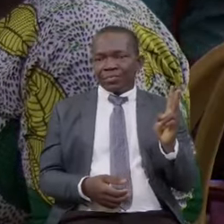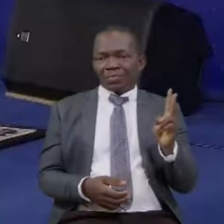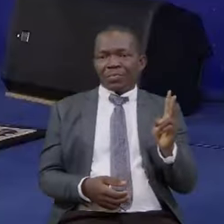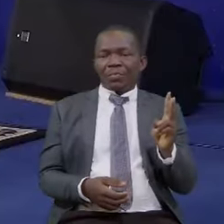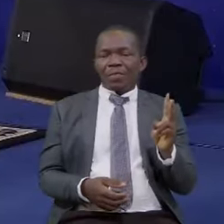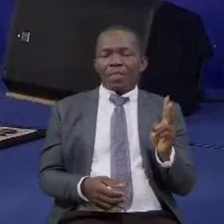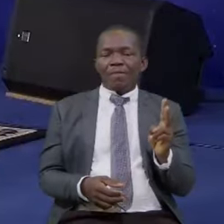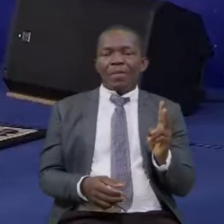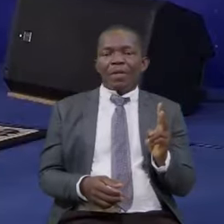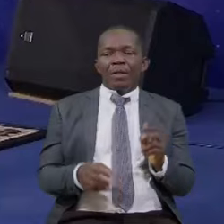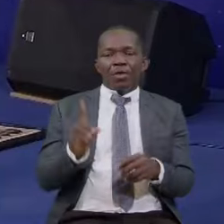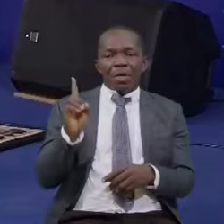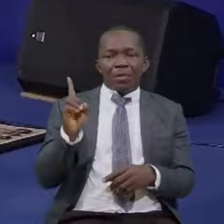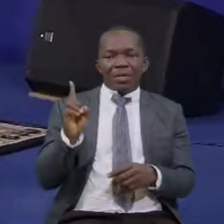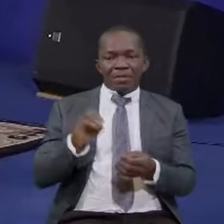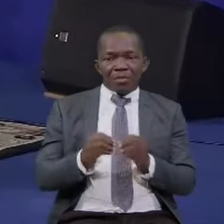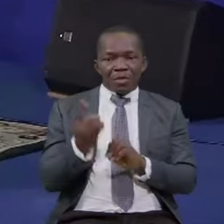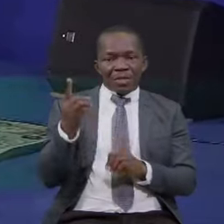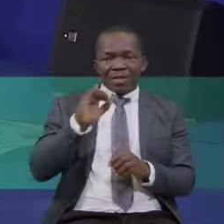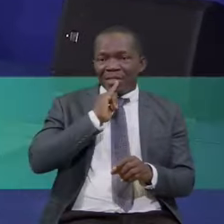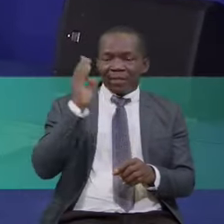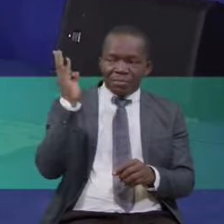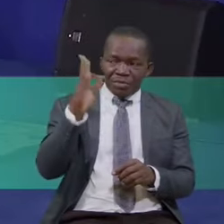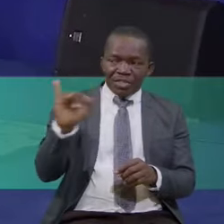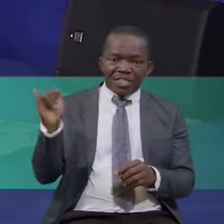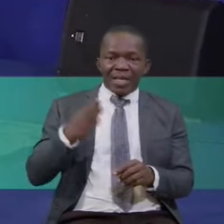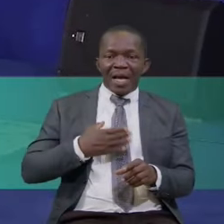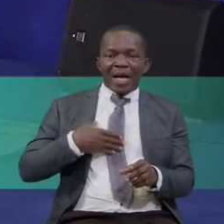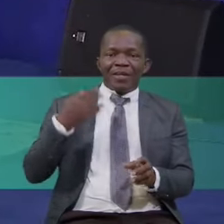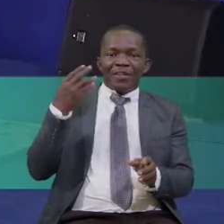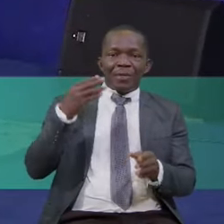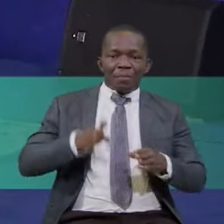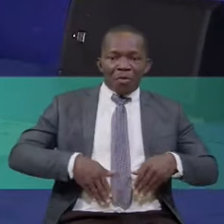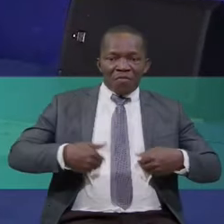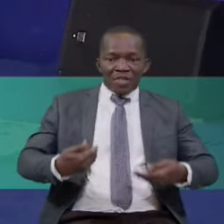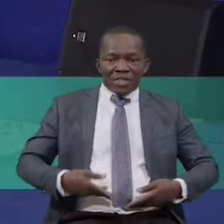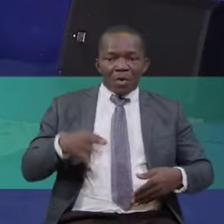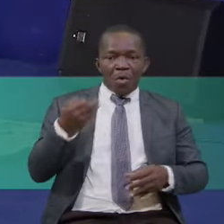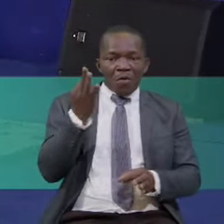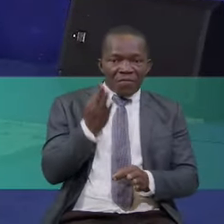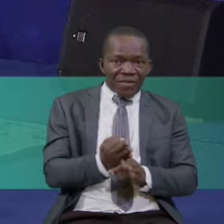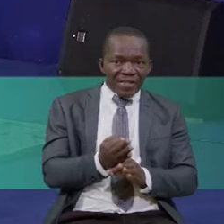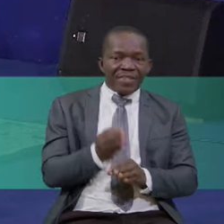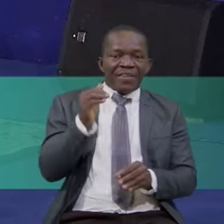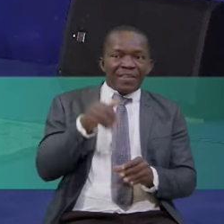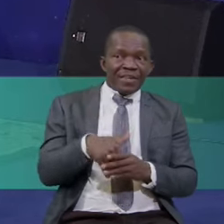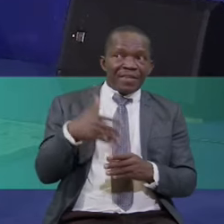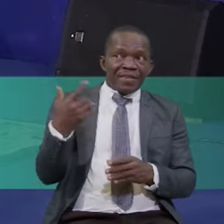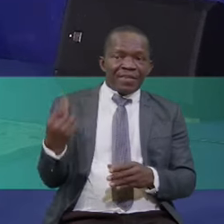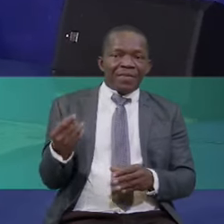la prédication et la profession de foi au fidèles la foi aux